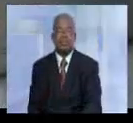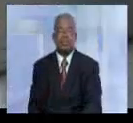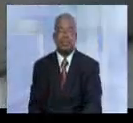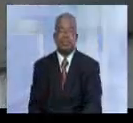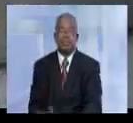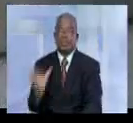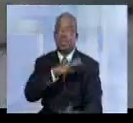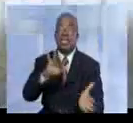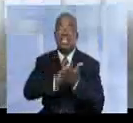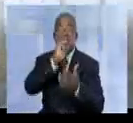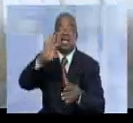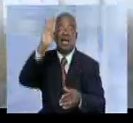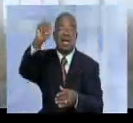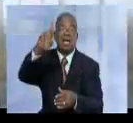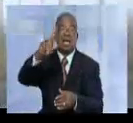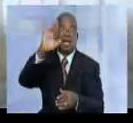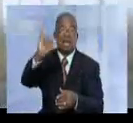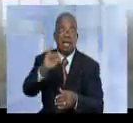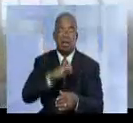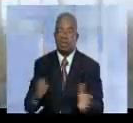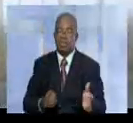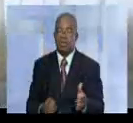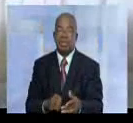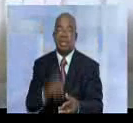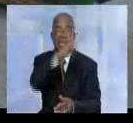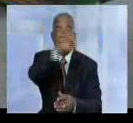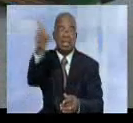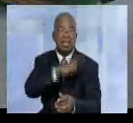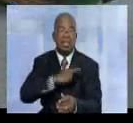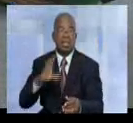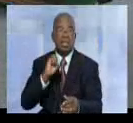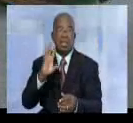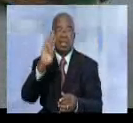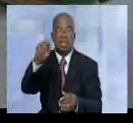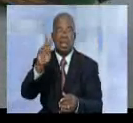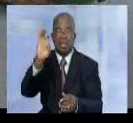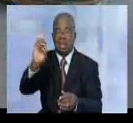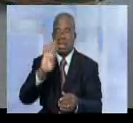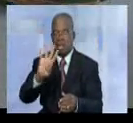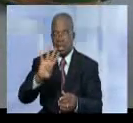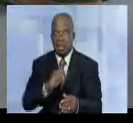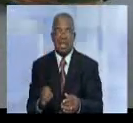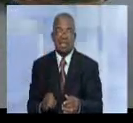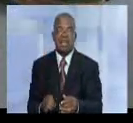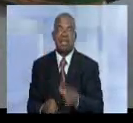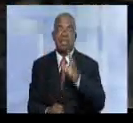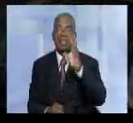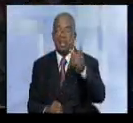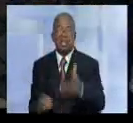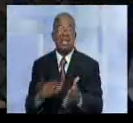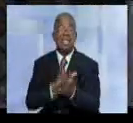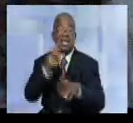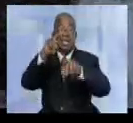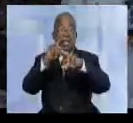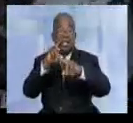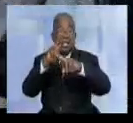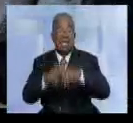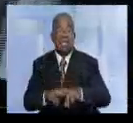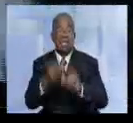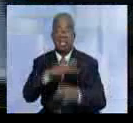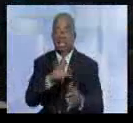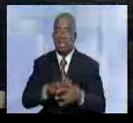Marc Horizon 4, rue Pierre et Marie Curie, le siège de l'Agence nationale de la formation professionnelle AGFOP, transformé pour